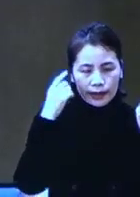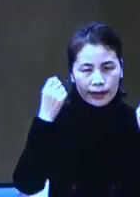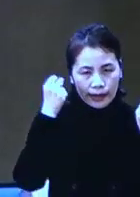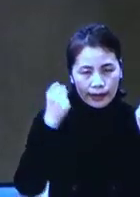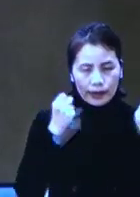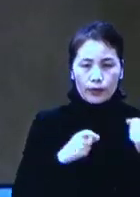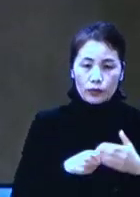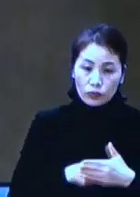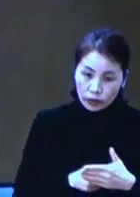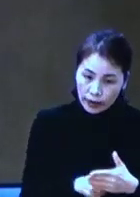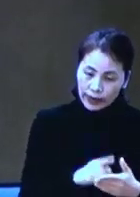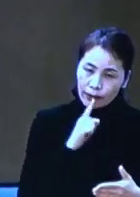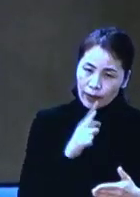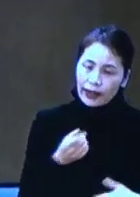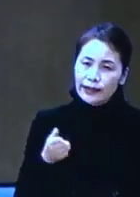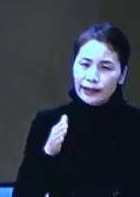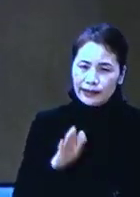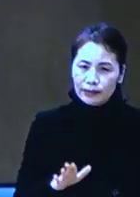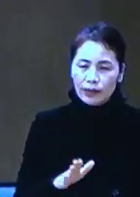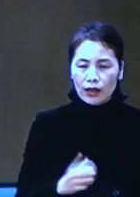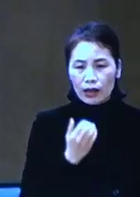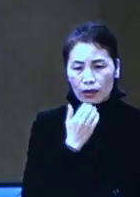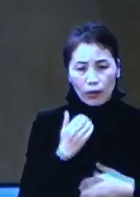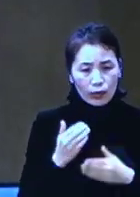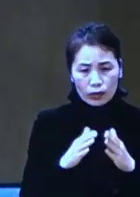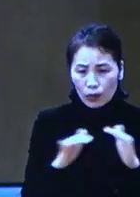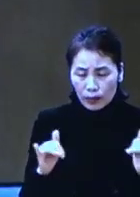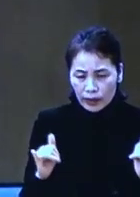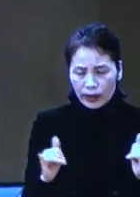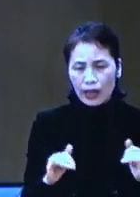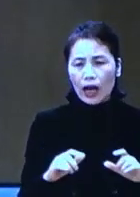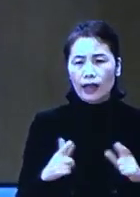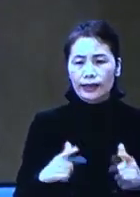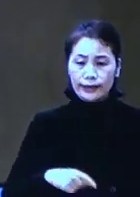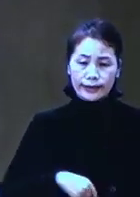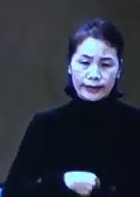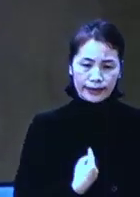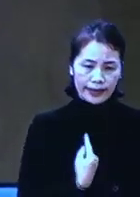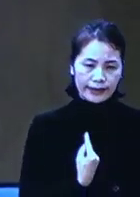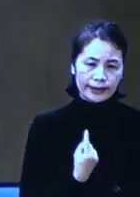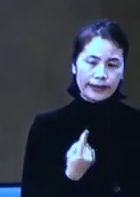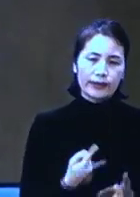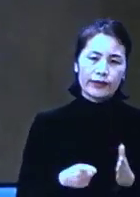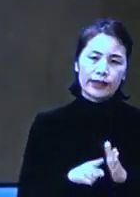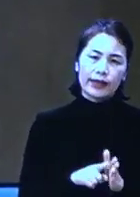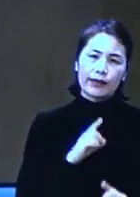갈수록 그 나침판은 도민이 아닌 김동연 자신을 향해 가고 있습니다.